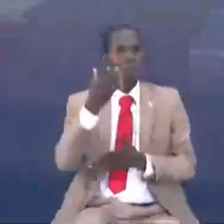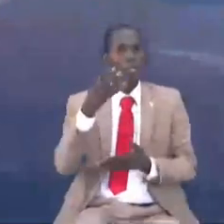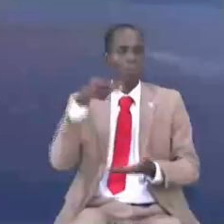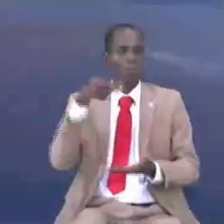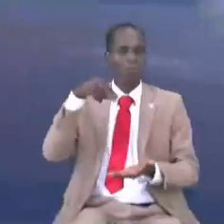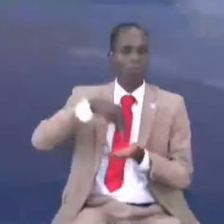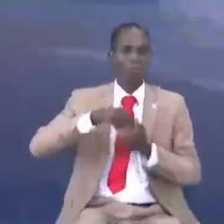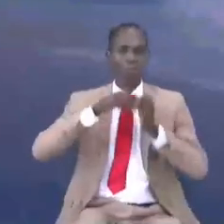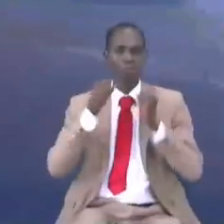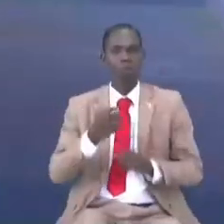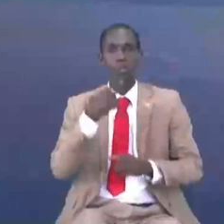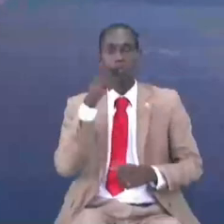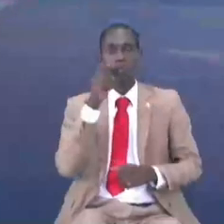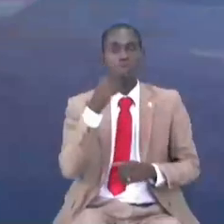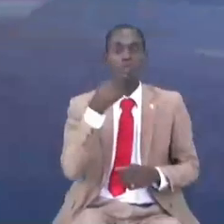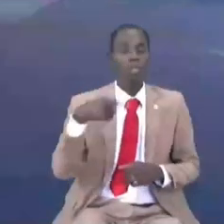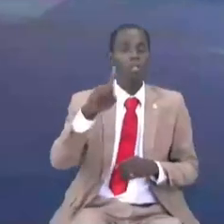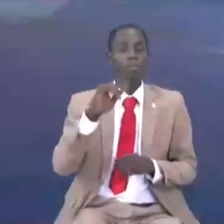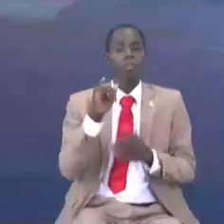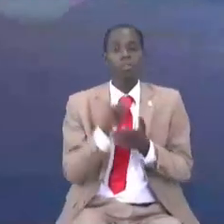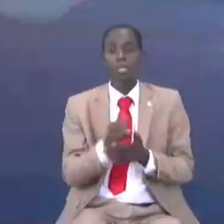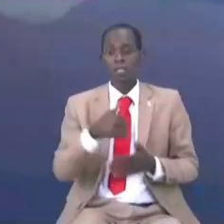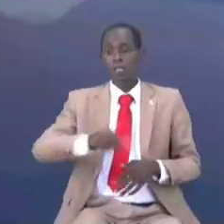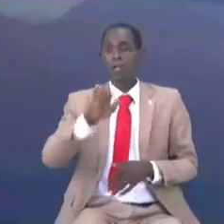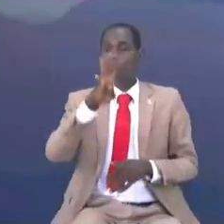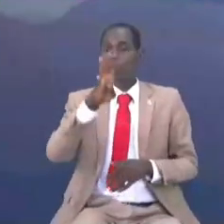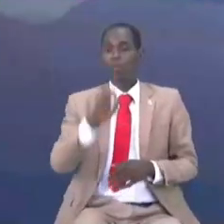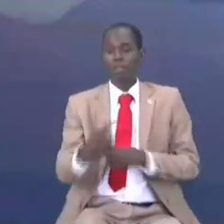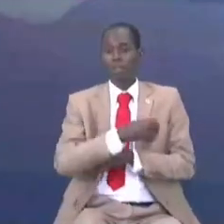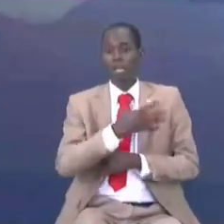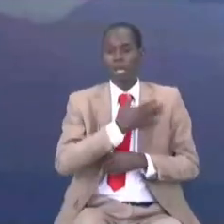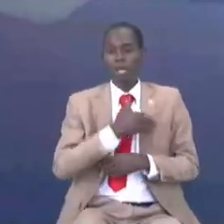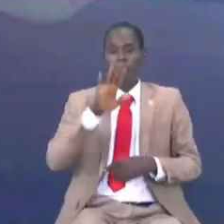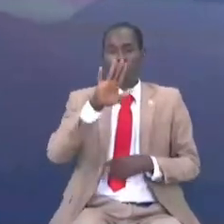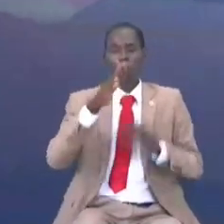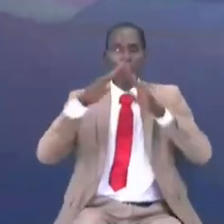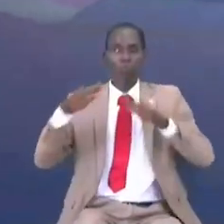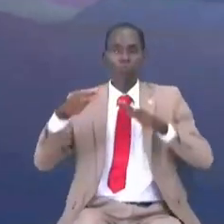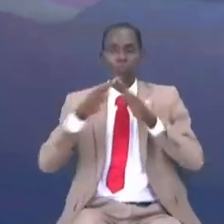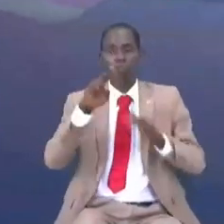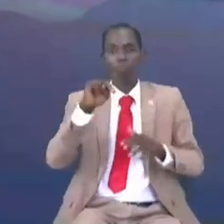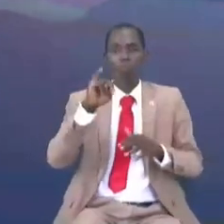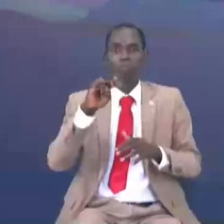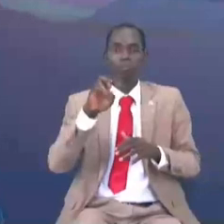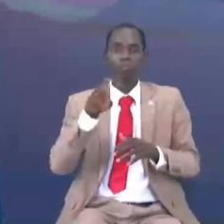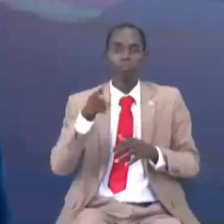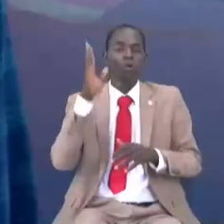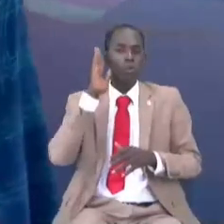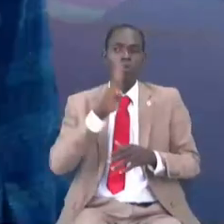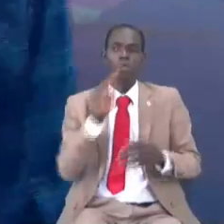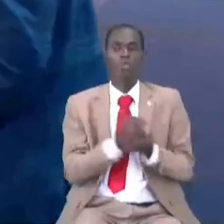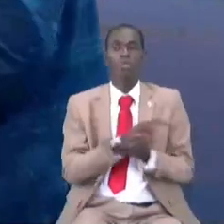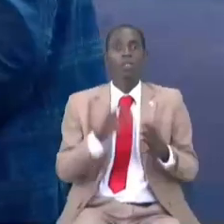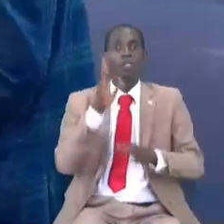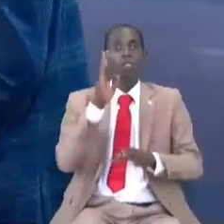détruite. Et la main dont nous prêchons aujourd'hui, si vous voyez une maison en feu et vous voyez des gens, et il y